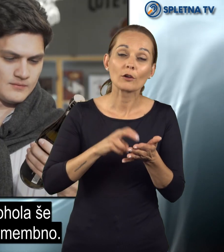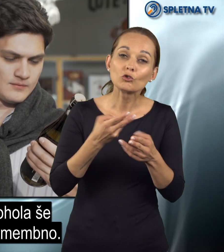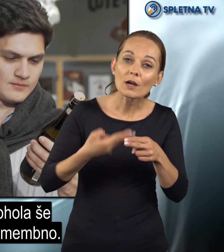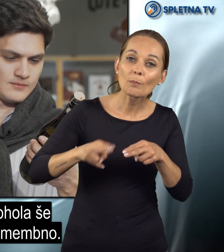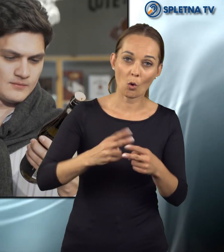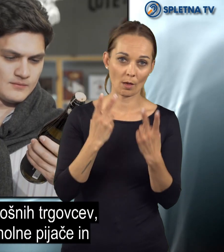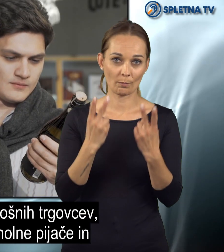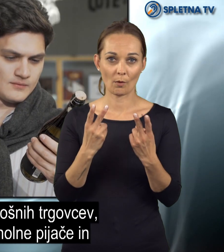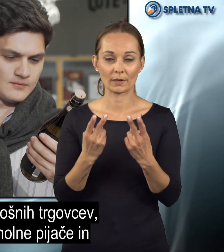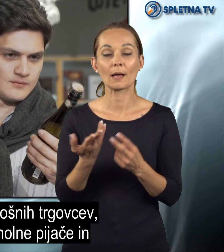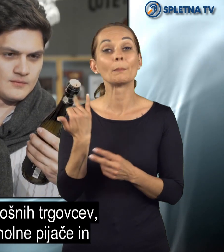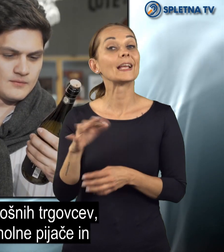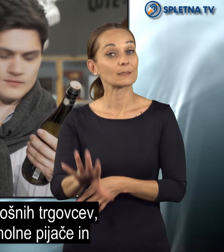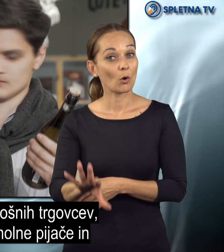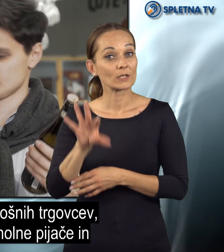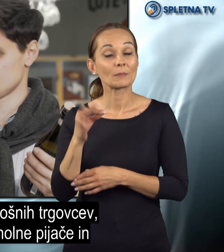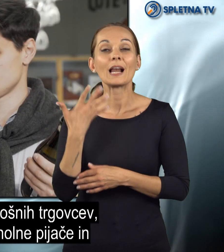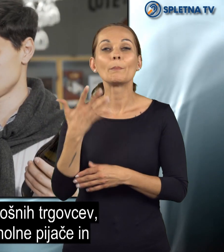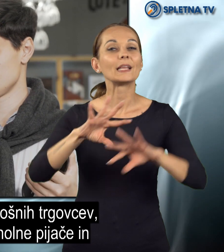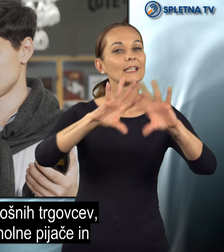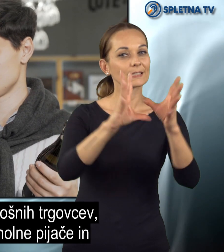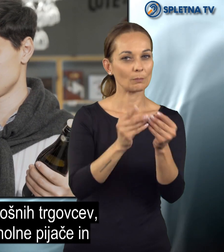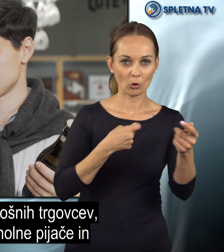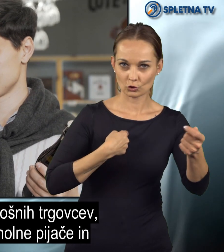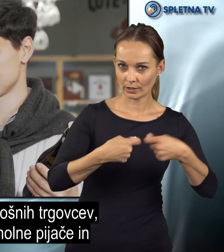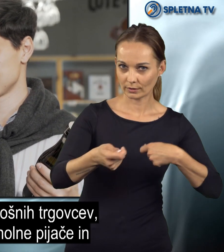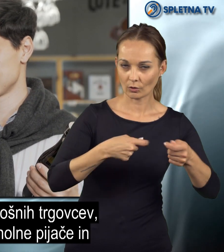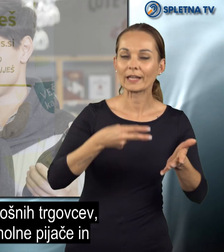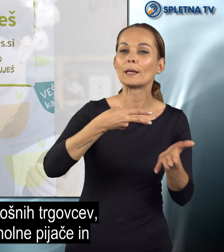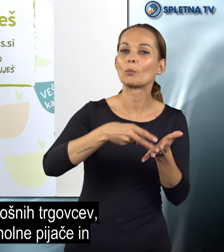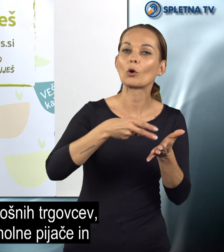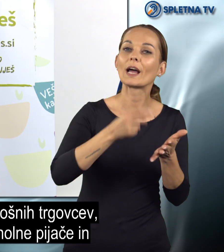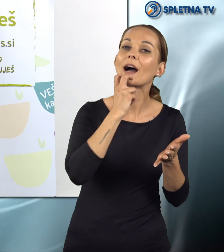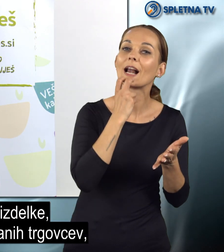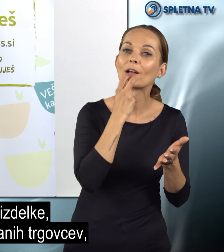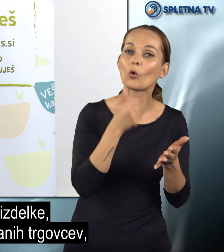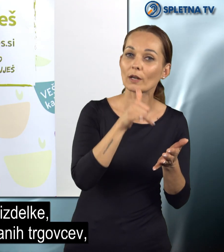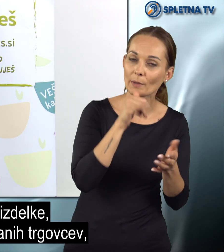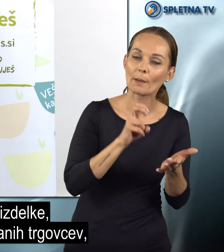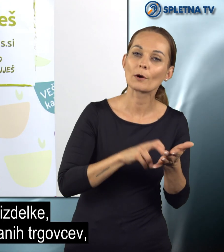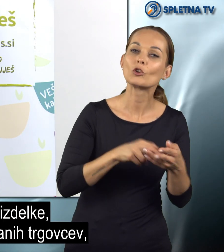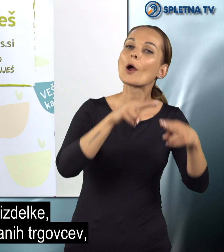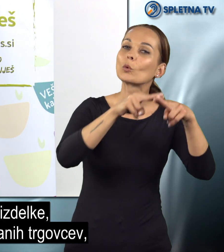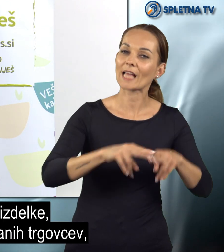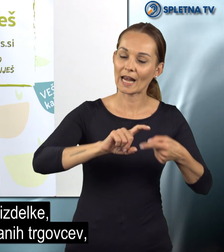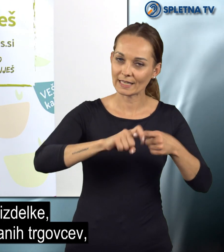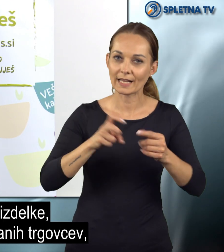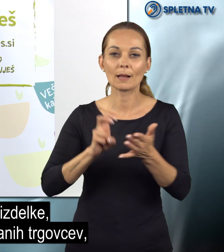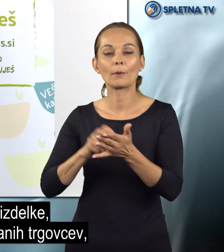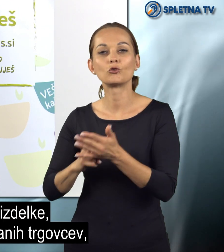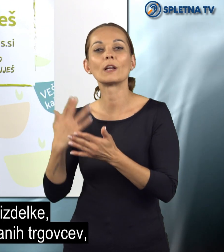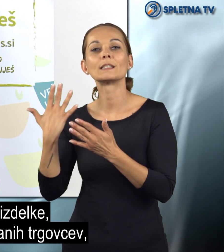pomembno. Izbrali smo 5 splošnih trgovcev, ki prodajajo alkoholne pijače in tudi druge izdelke, in